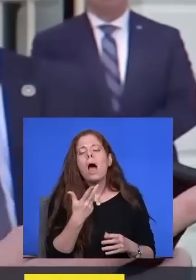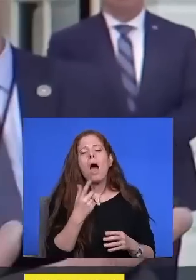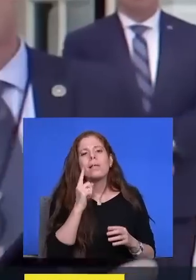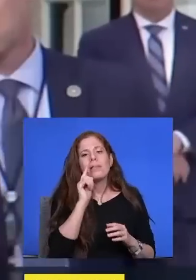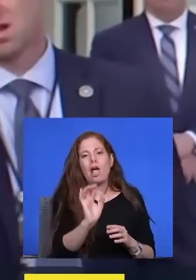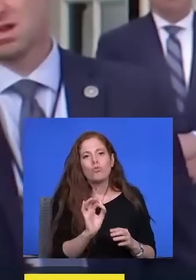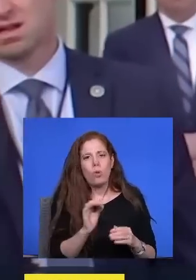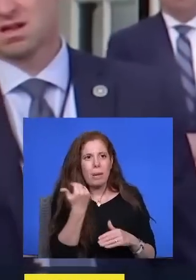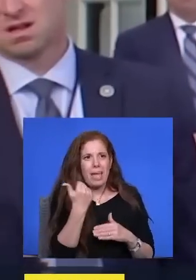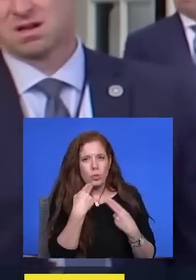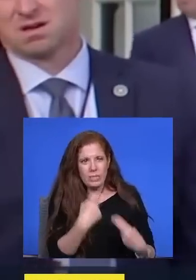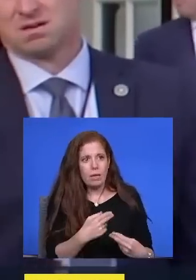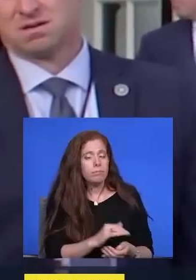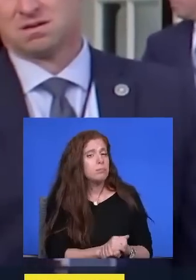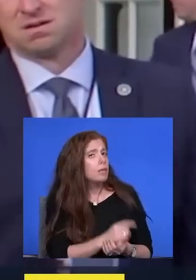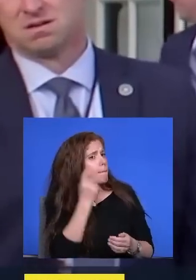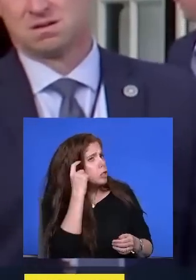will do on that particular law?